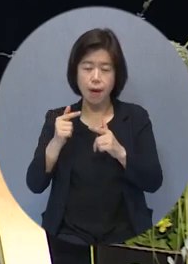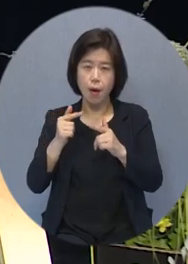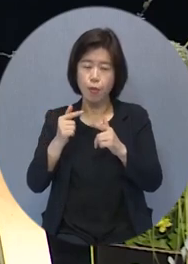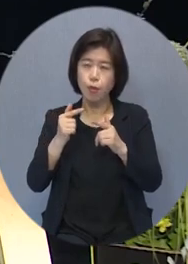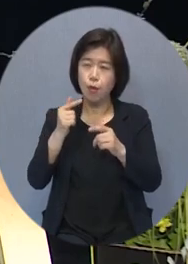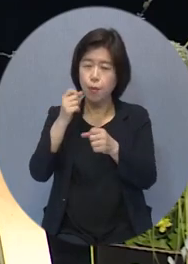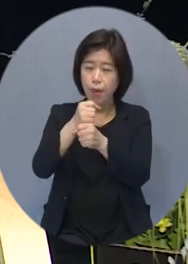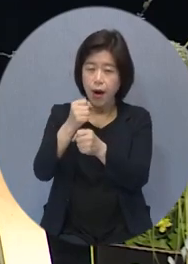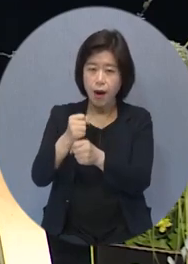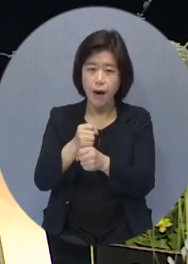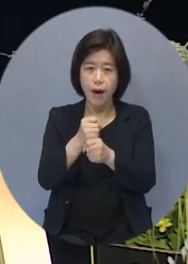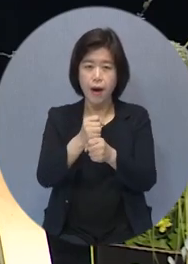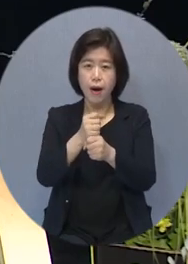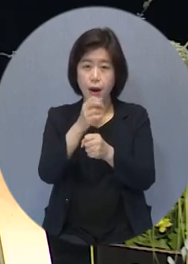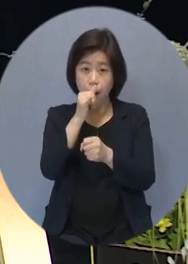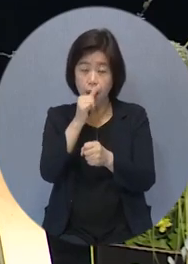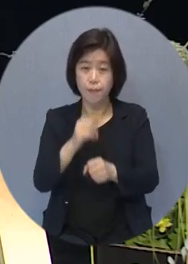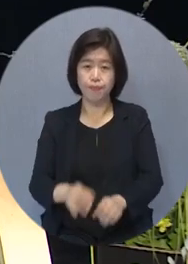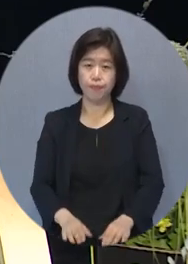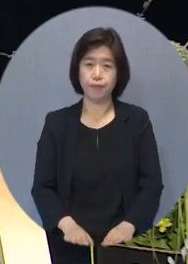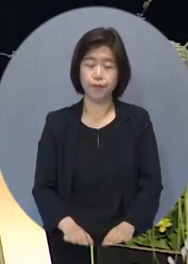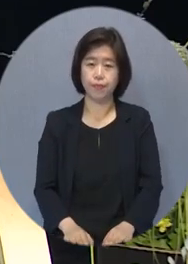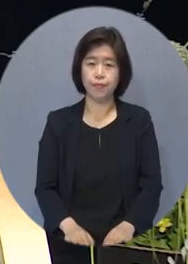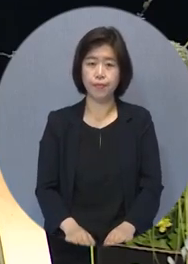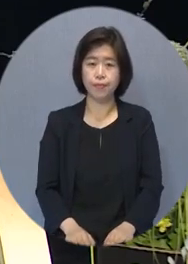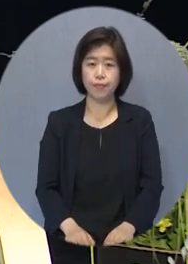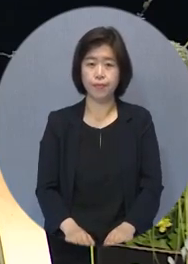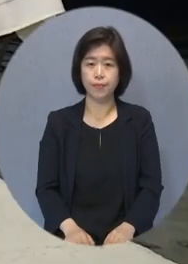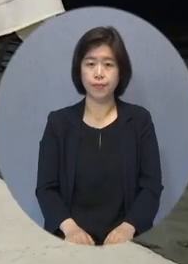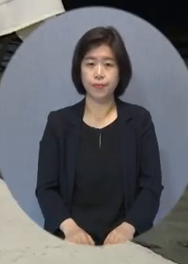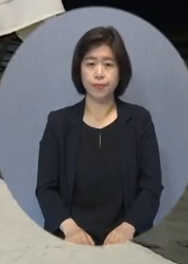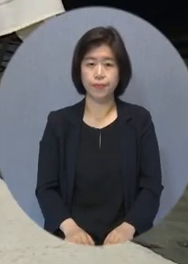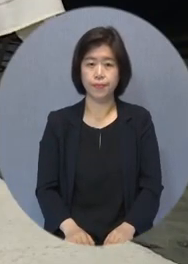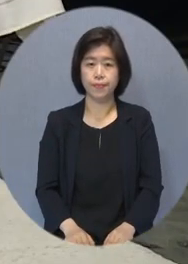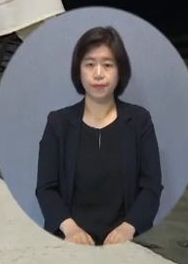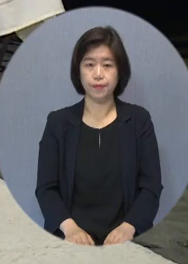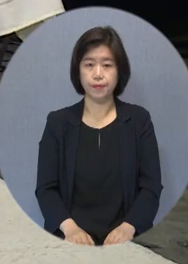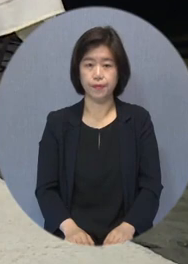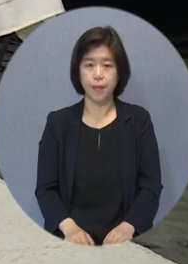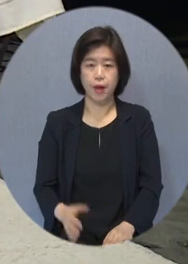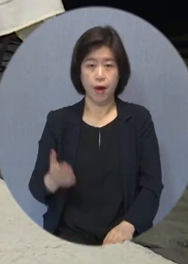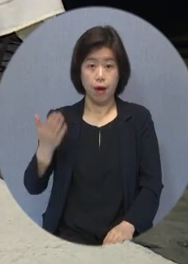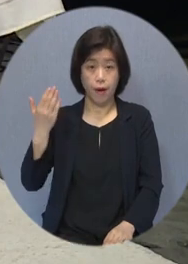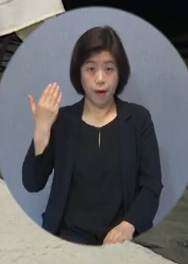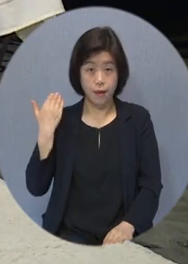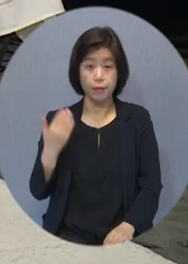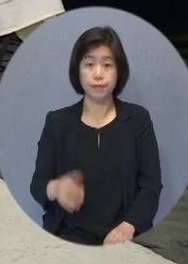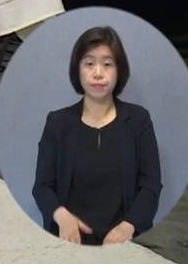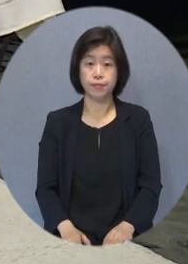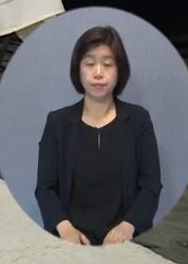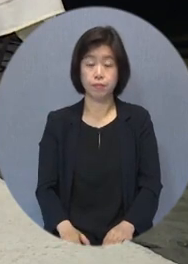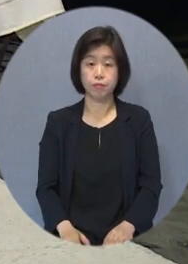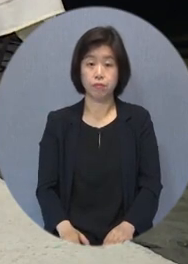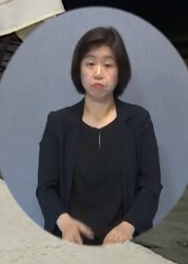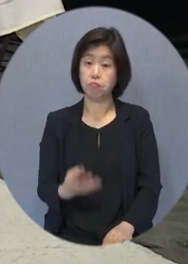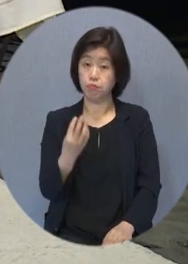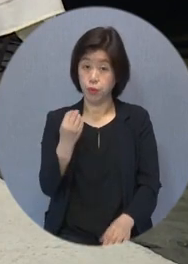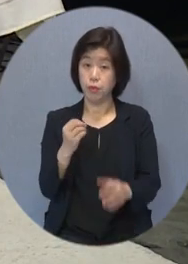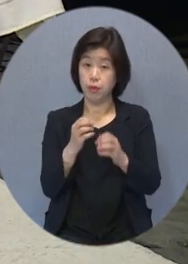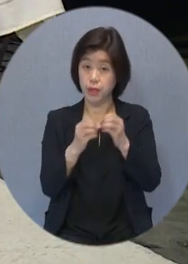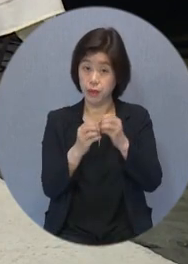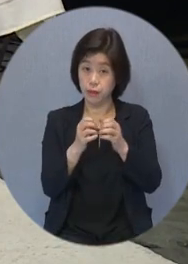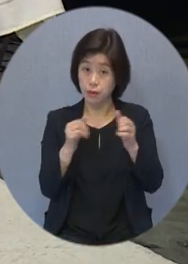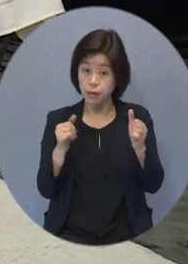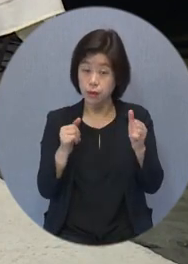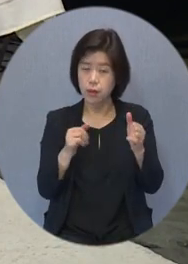차별화된 다른 작품을 발표하기 시작한 것입니다. 이전 적지 않은 시인이 같은